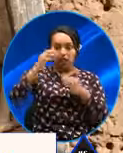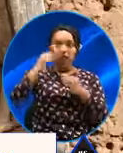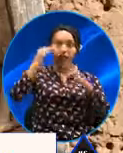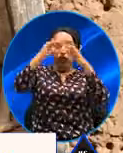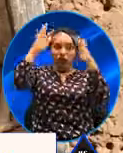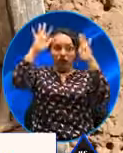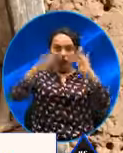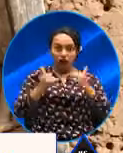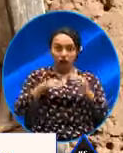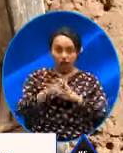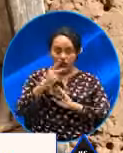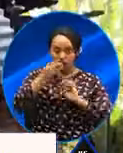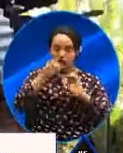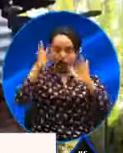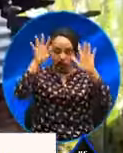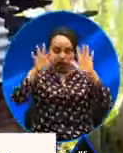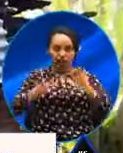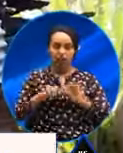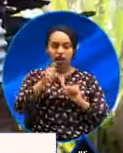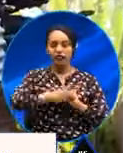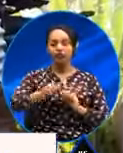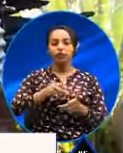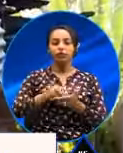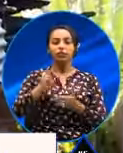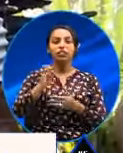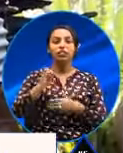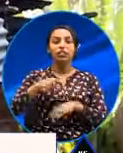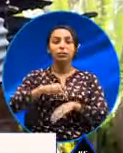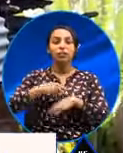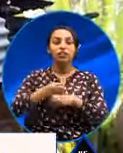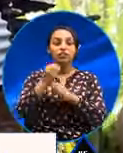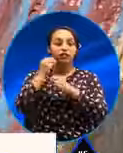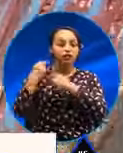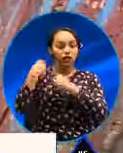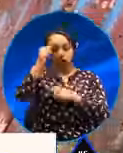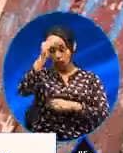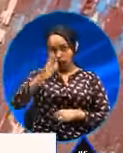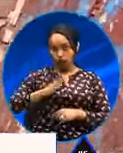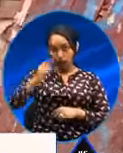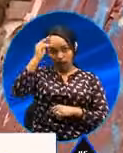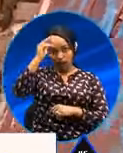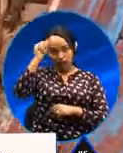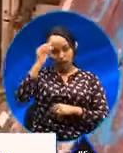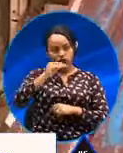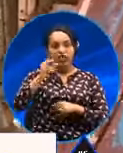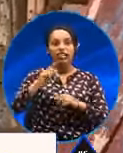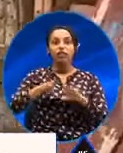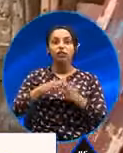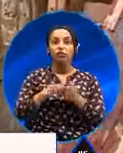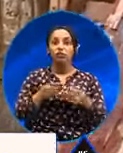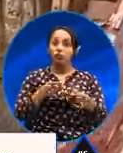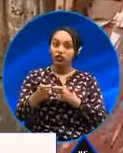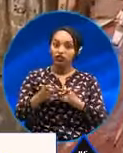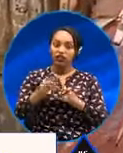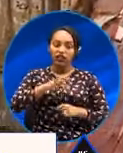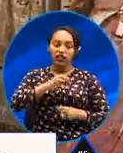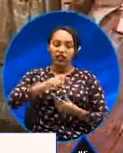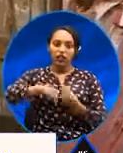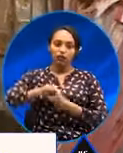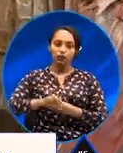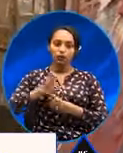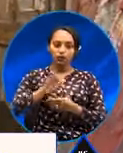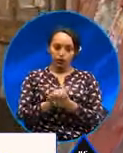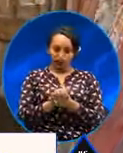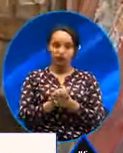ያፈሳል፣ በውስጣው እንዲህ ነው ያፈሳል። የአዲስ አበባ ከተማ ብልጽግና ፓርቲ ጽህፈት ቤት ኃላፊ አቶ መለስ አለሙና የክፍለ ከተማ አስተዳደር በፈረንሳይ